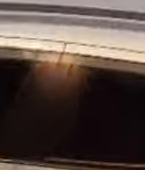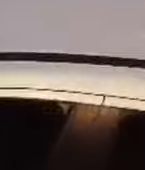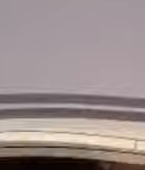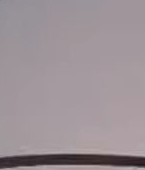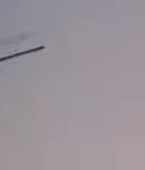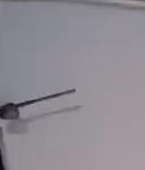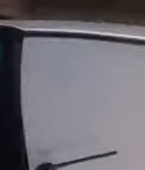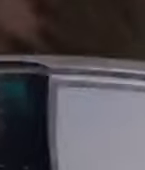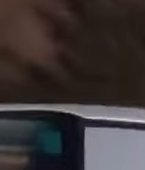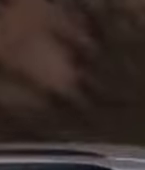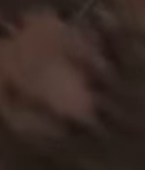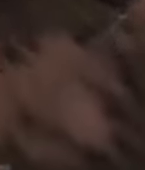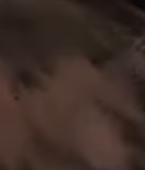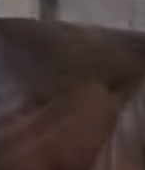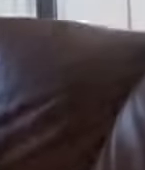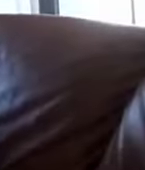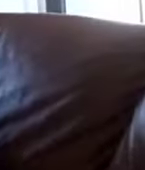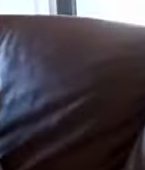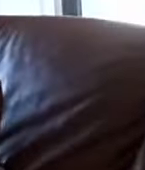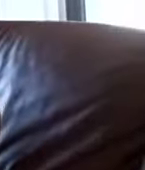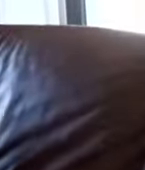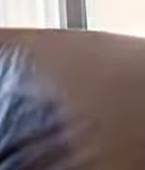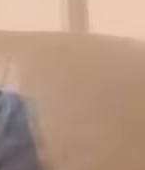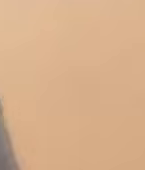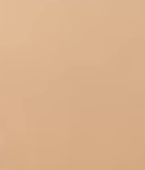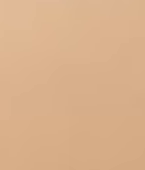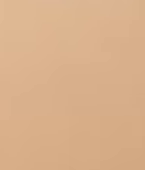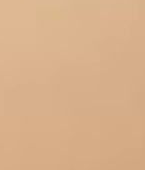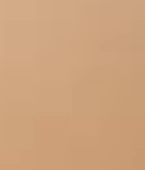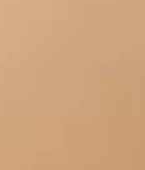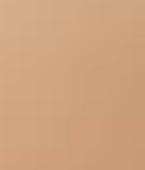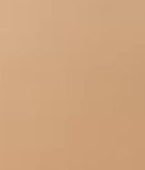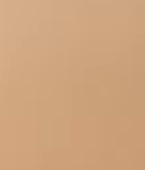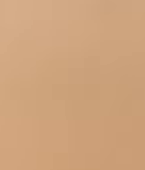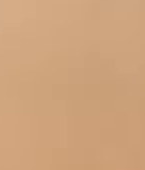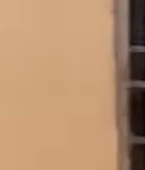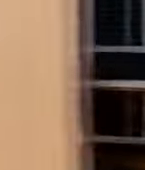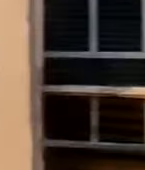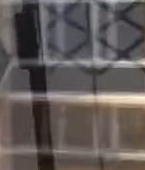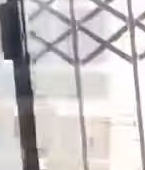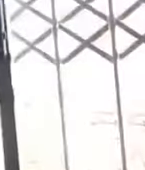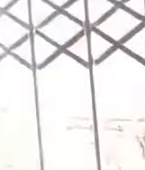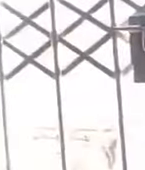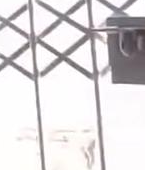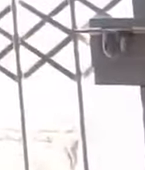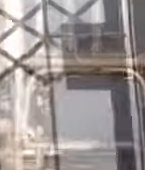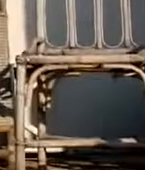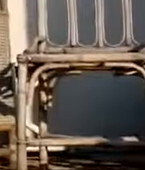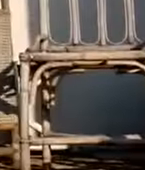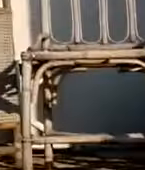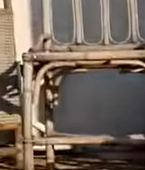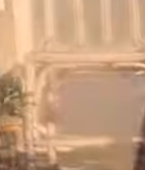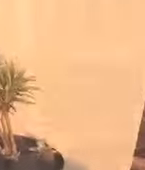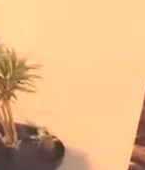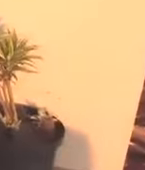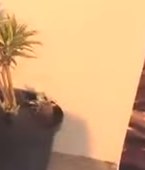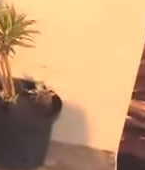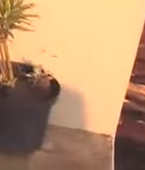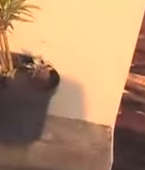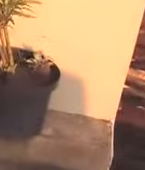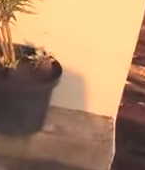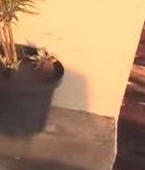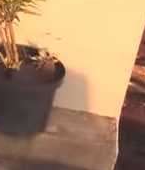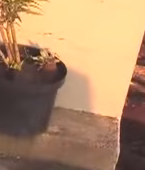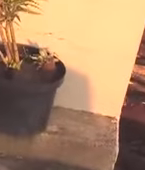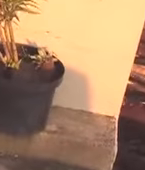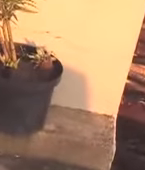imibuto ngekwethembeka. Qinisekani ukuthi konke lenikutokukhuluma kuyimfihlo. Asibambisaneni ukuthuthukisa